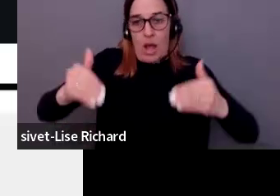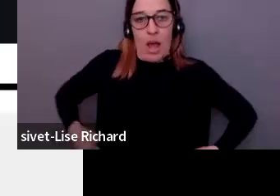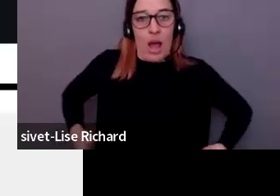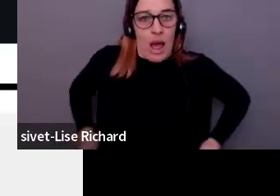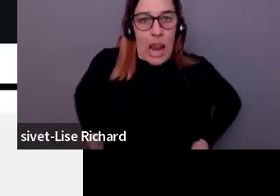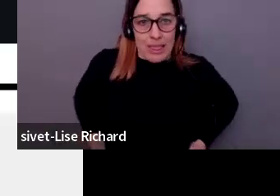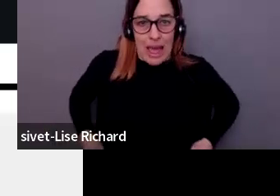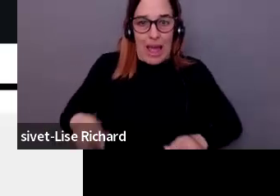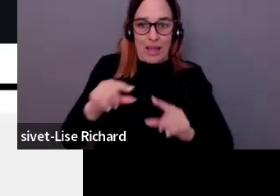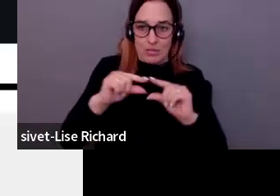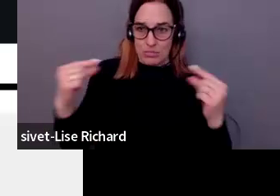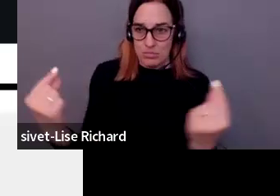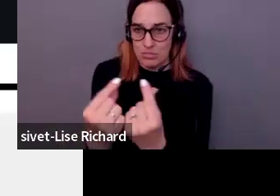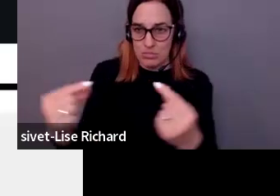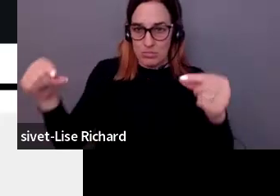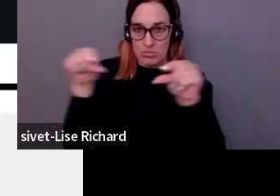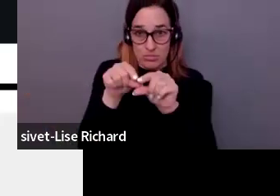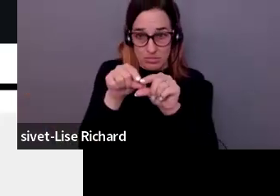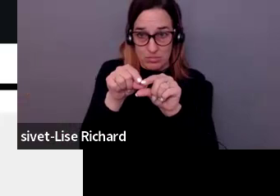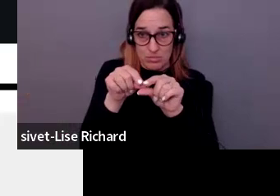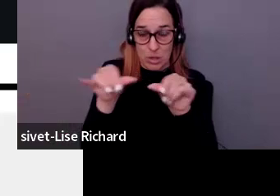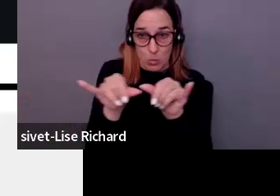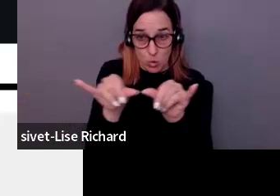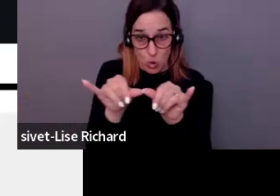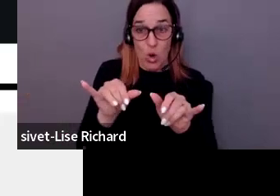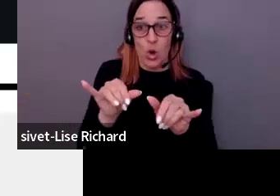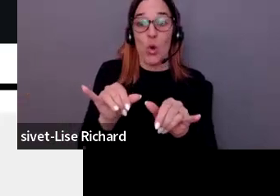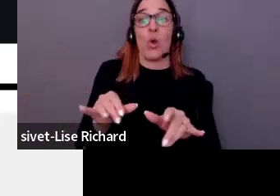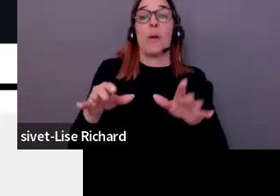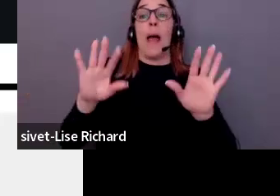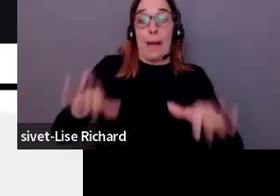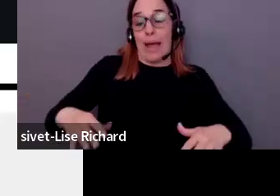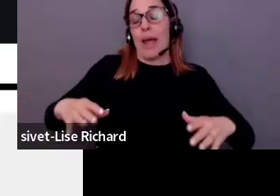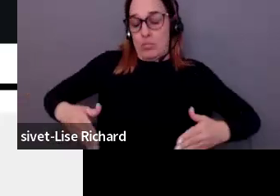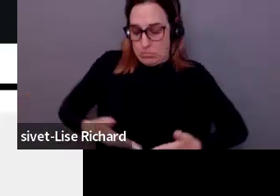notre taille réelle. Ensuite, les hanches,